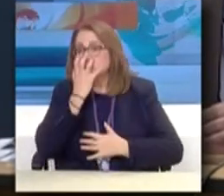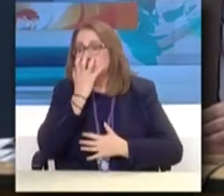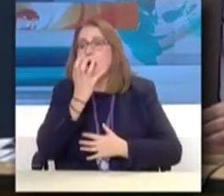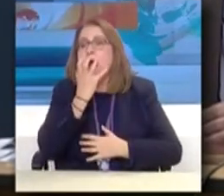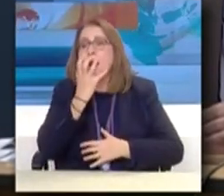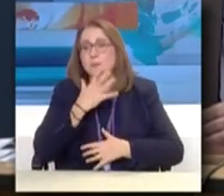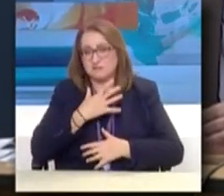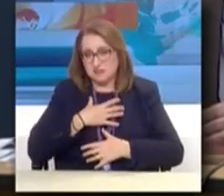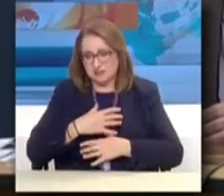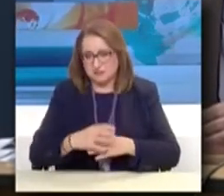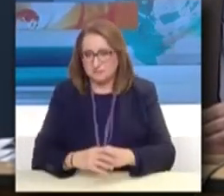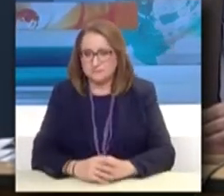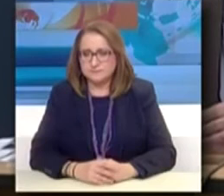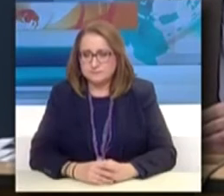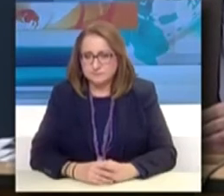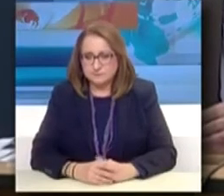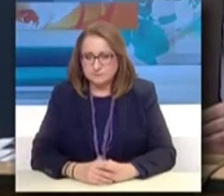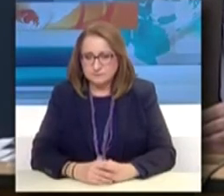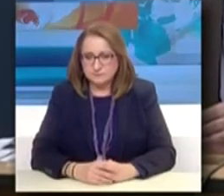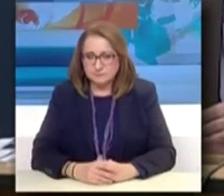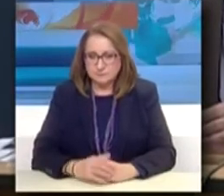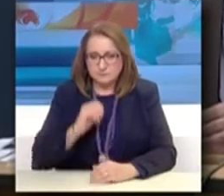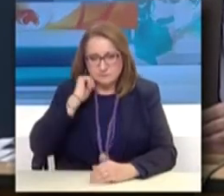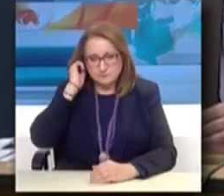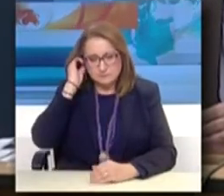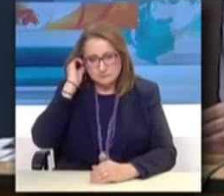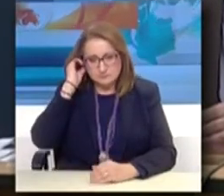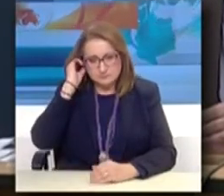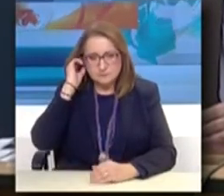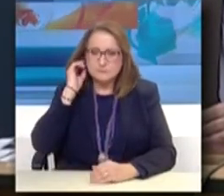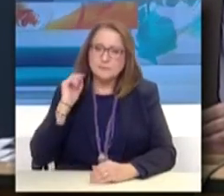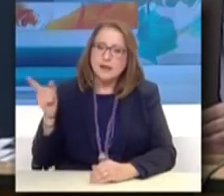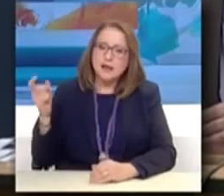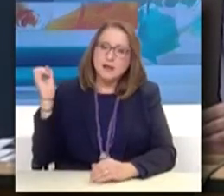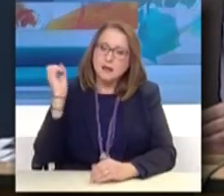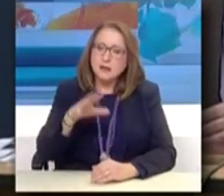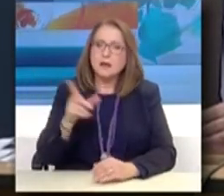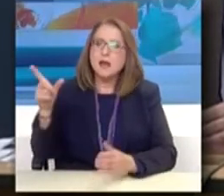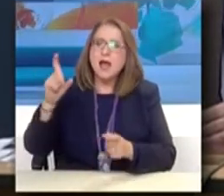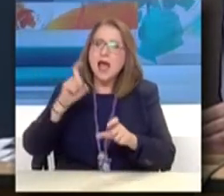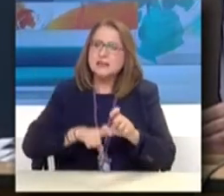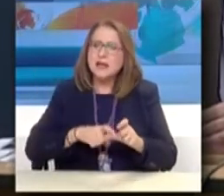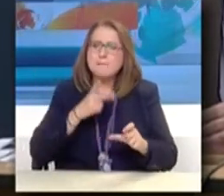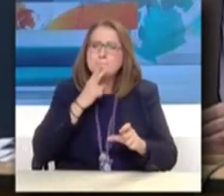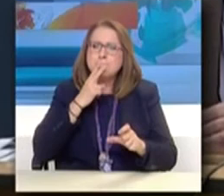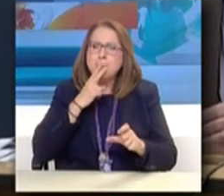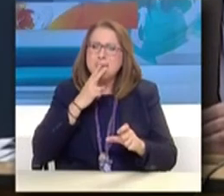αναπνευστήρες. Δηλαδή εκτός από τη Motor Oil και το Παπαστάτο έχετε και άλλες εταιρείες που θέλουν να δώσουν αναπνευστήρες. Ναι, είναι αρκετές